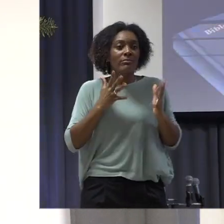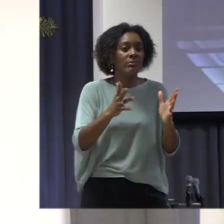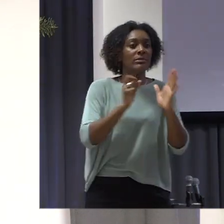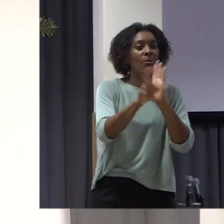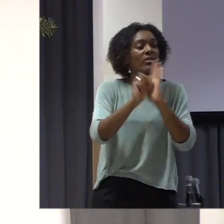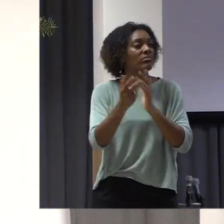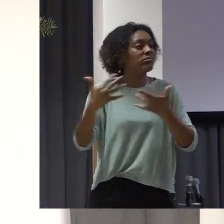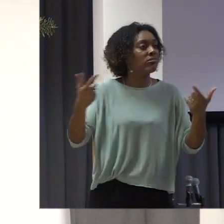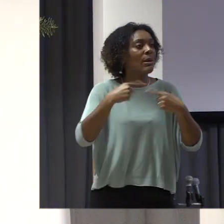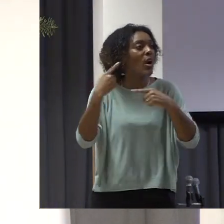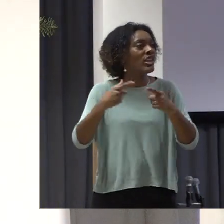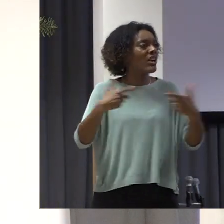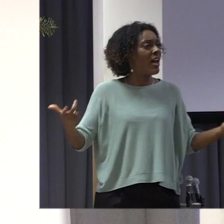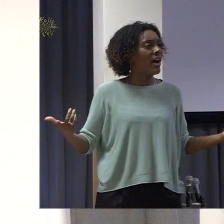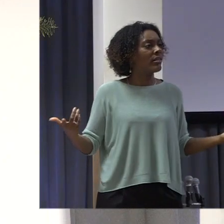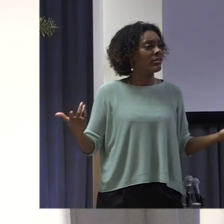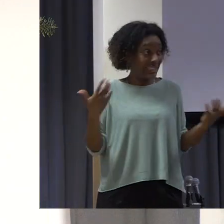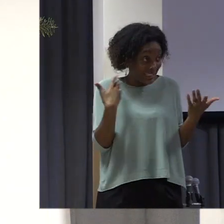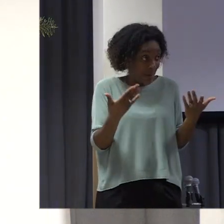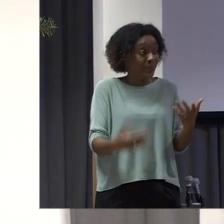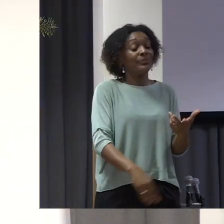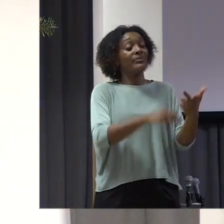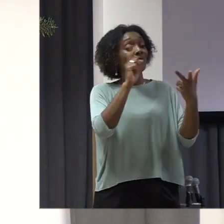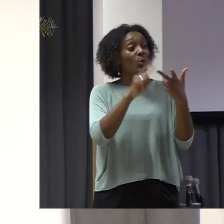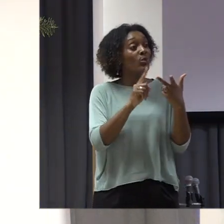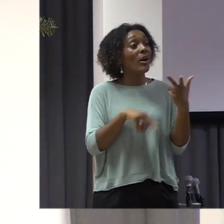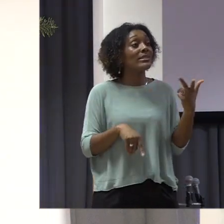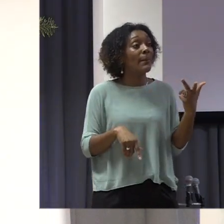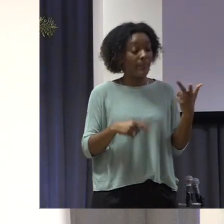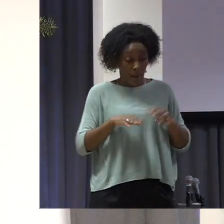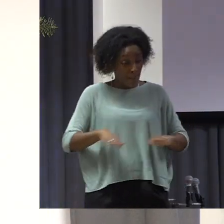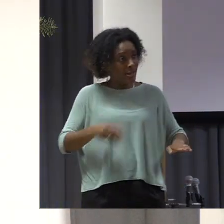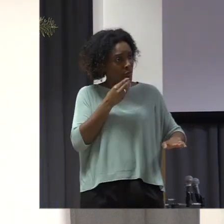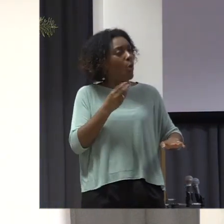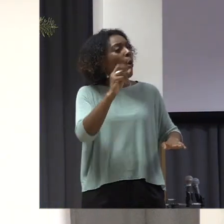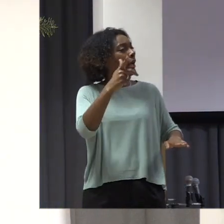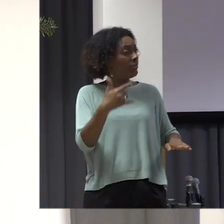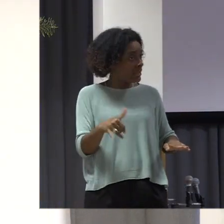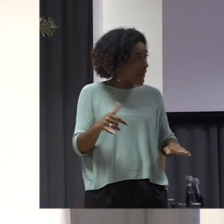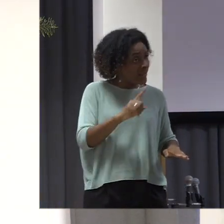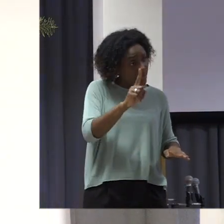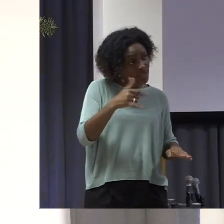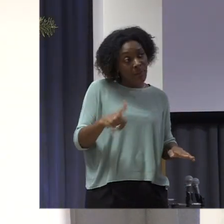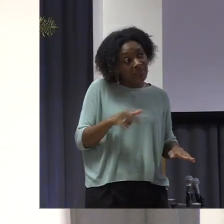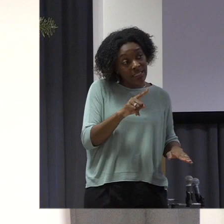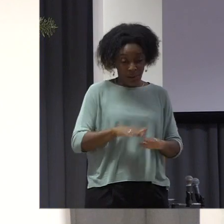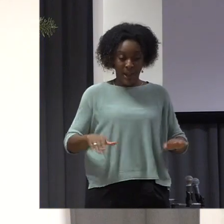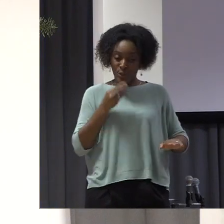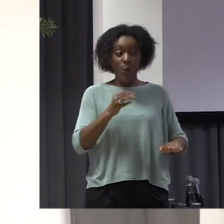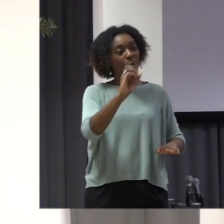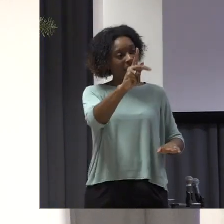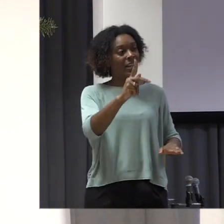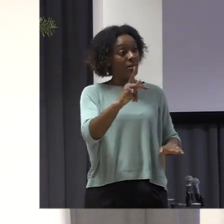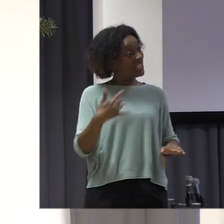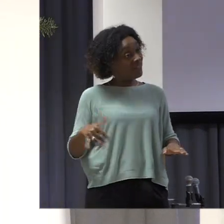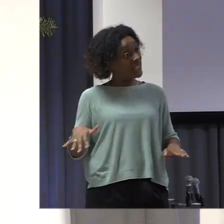Mais après, nous passons à l'étape suivante. Ce n'est pas le tout d'avoir les bons fondements, d'avoir les bonnes bases. Ce n'est pas